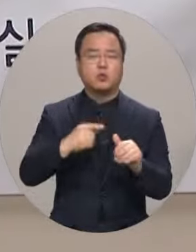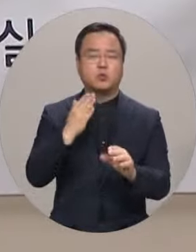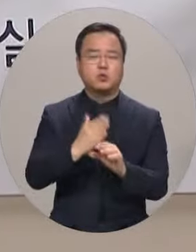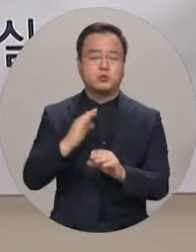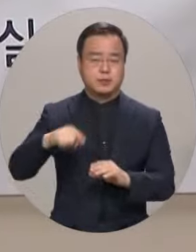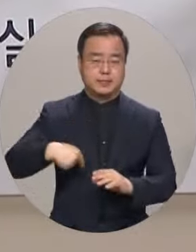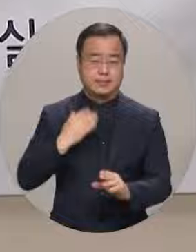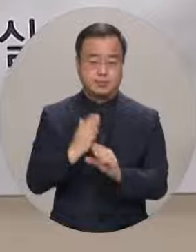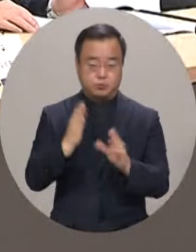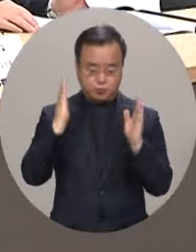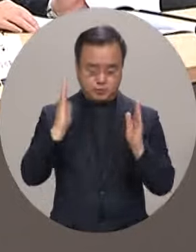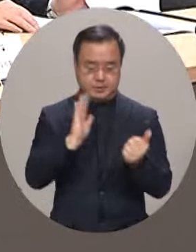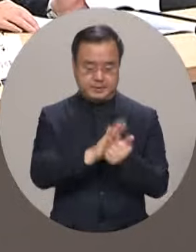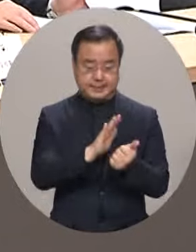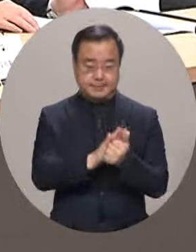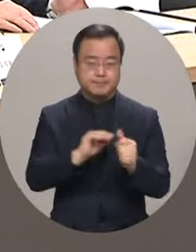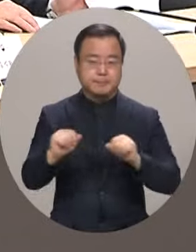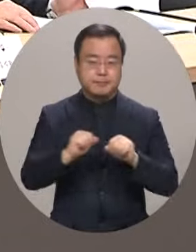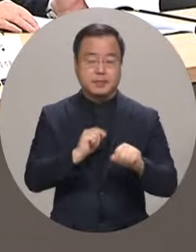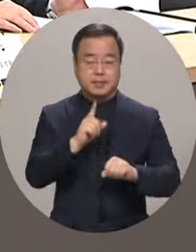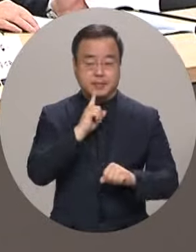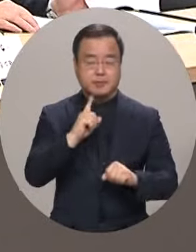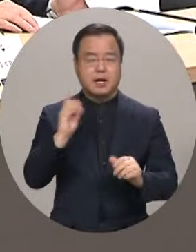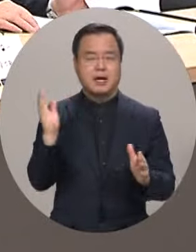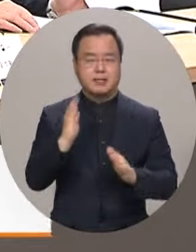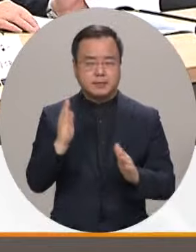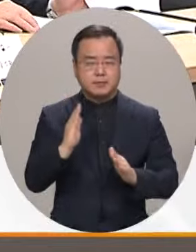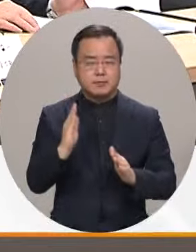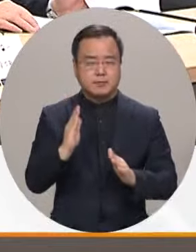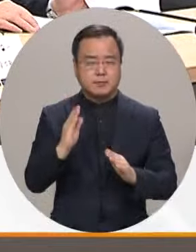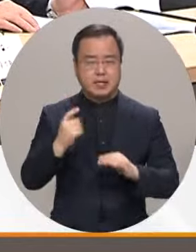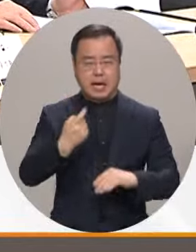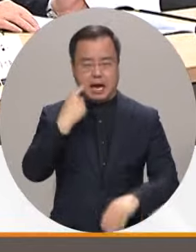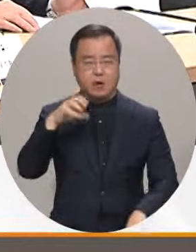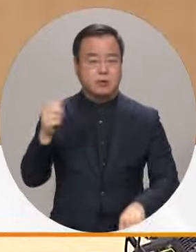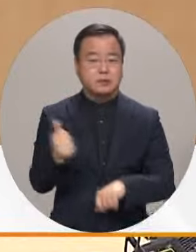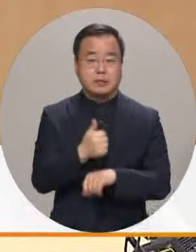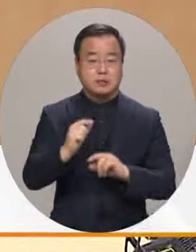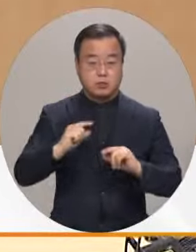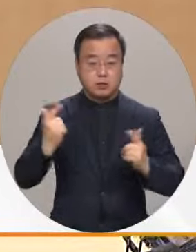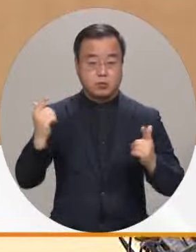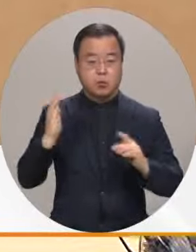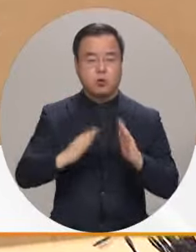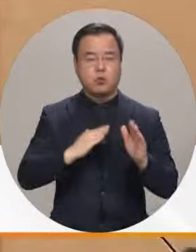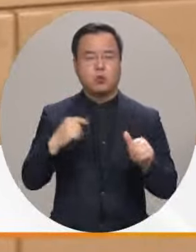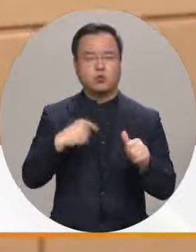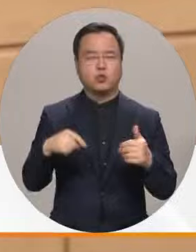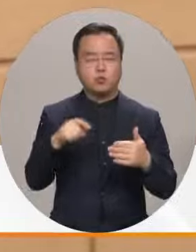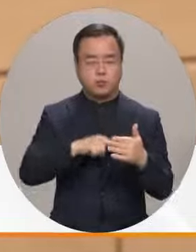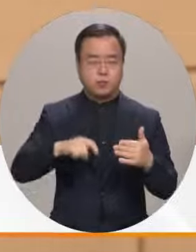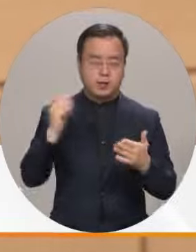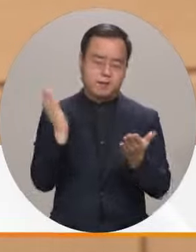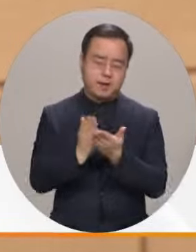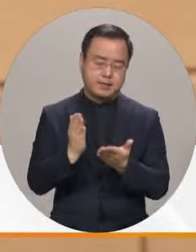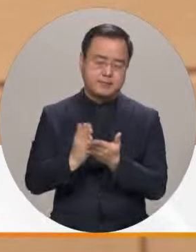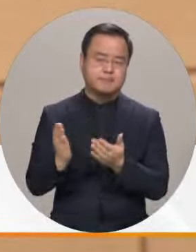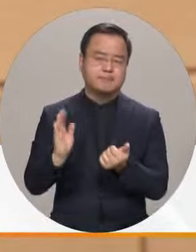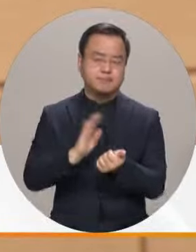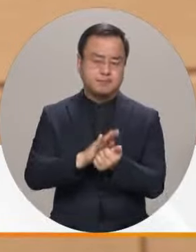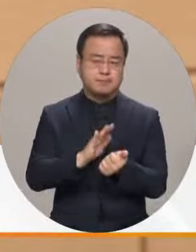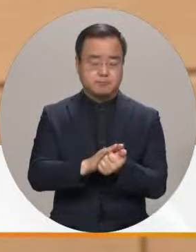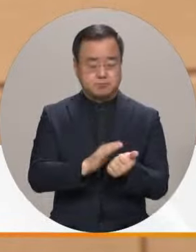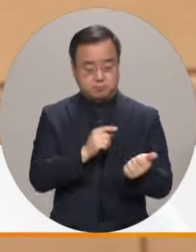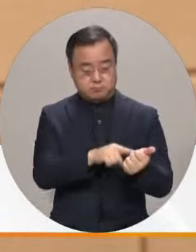지원에 나섭니다 학생들이 사교육 없이도 공교육 안에서 맞춤형 지원을 통해 성장할 수 있도록